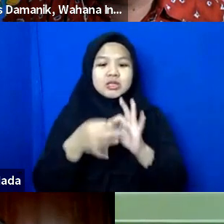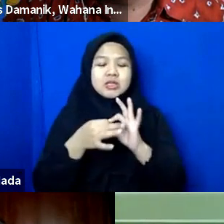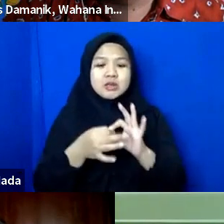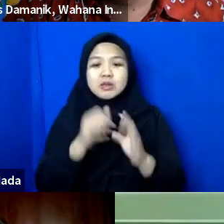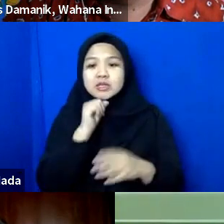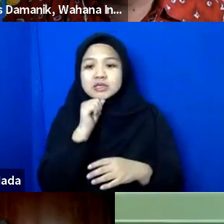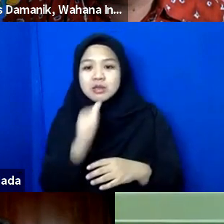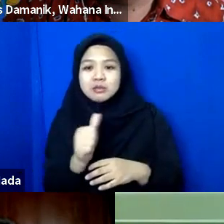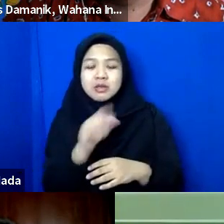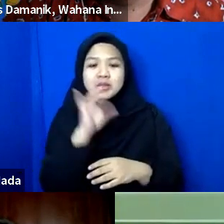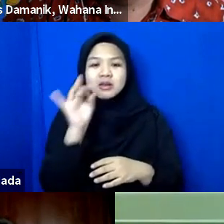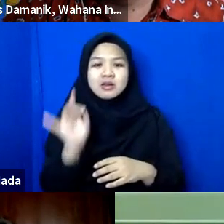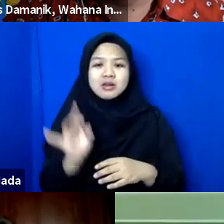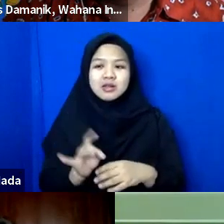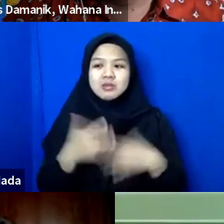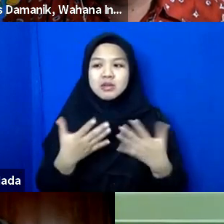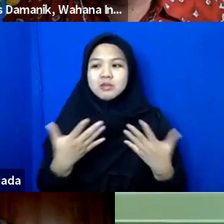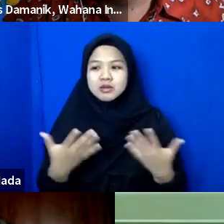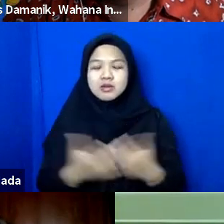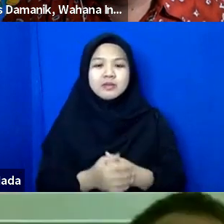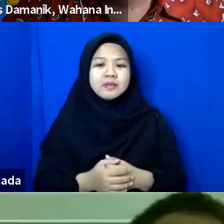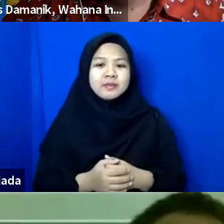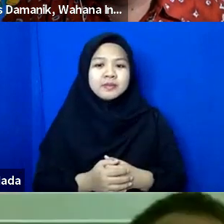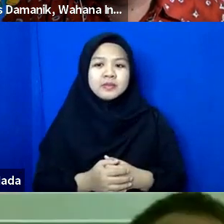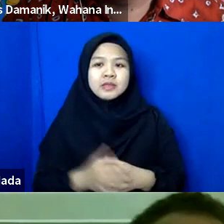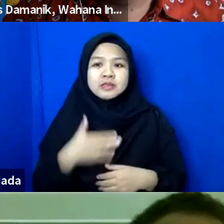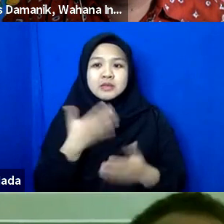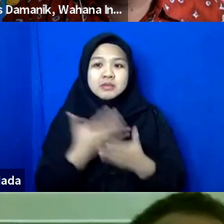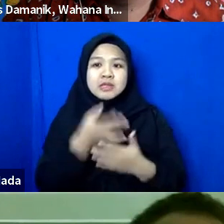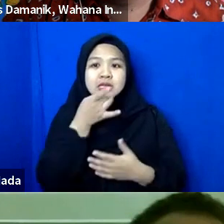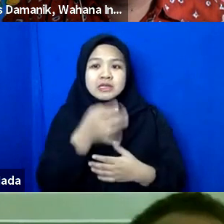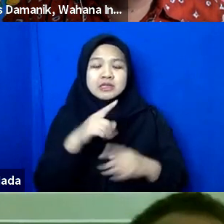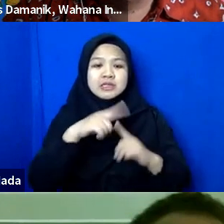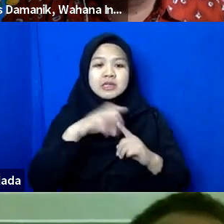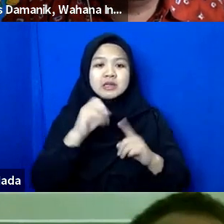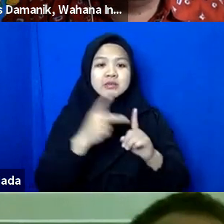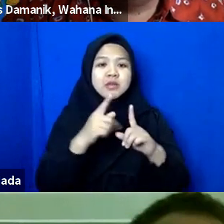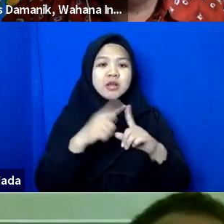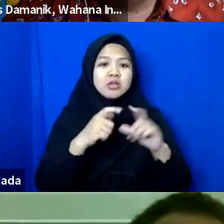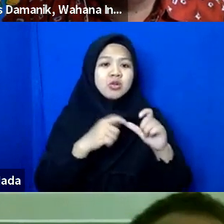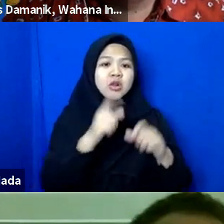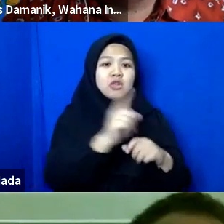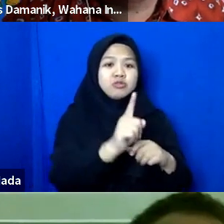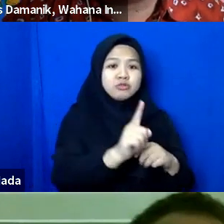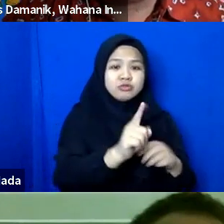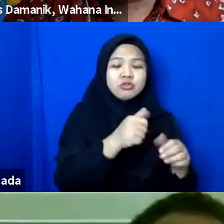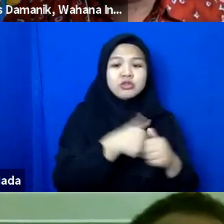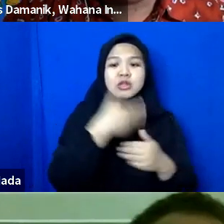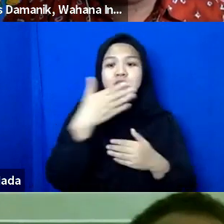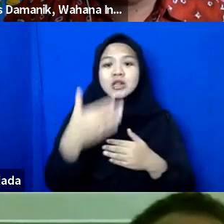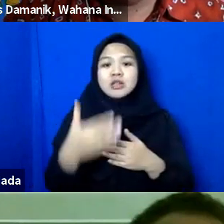ke siapa dengan bagaimana dan seterusnya jadi saya minta izin ke bank Tohar dulu kemudian nanti